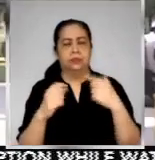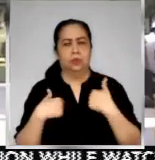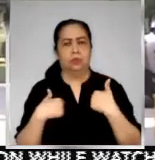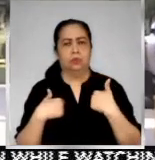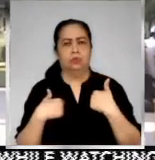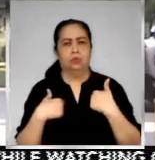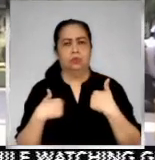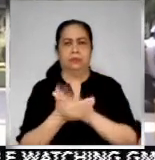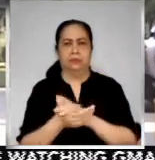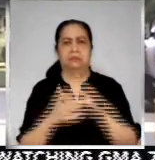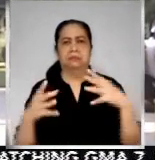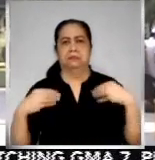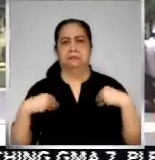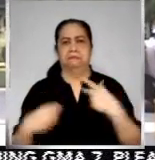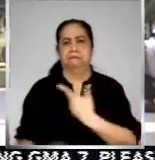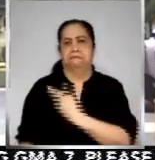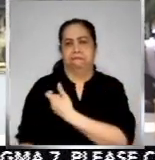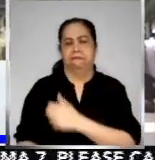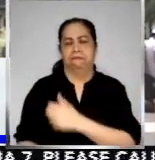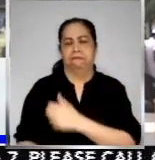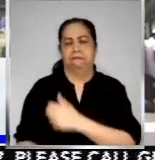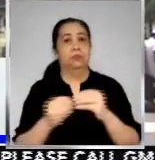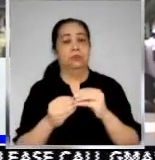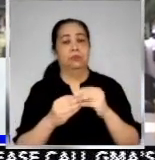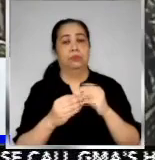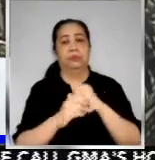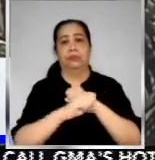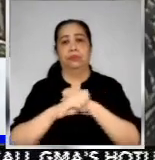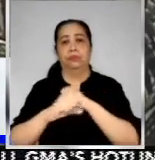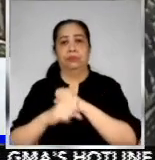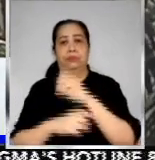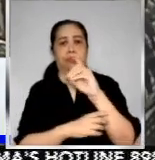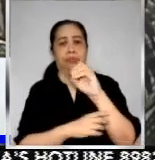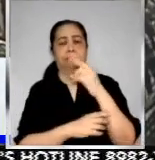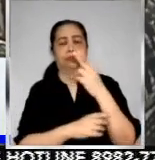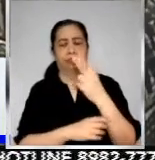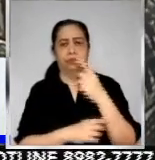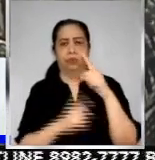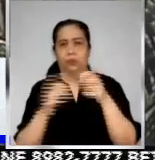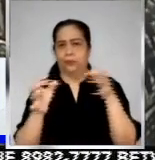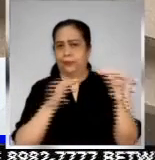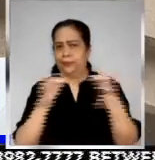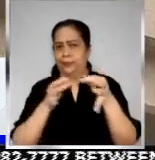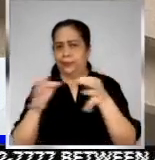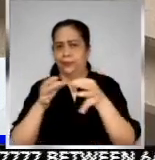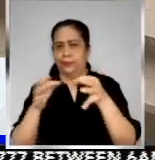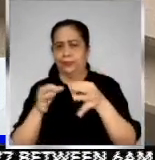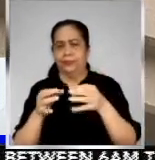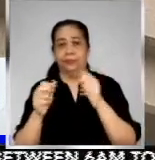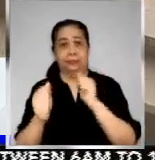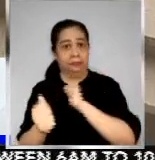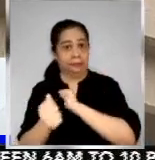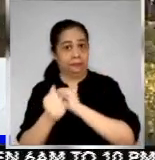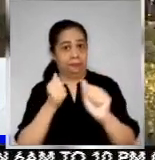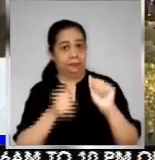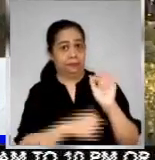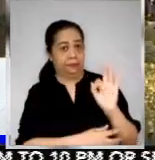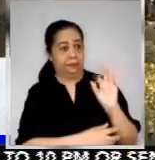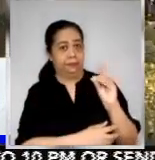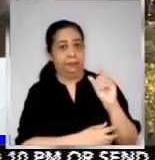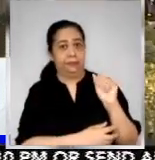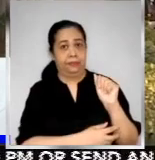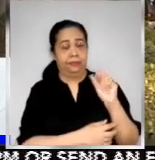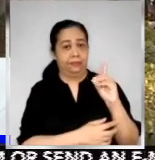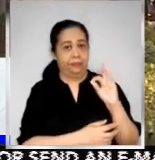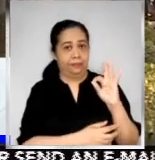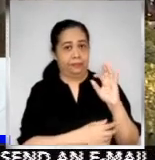rin yan. Palalawakin pa raw ng DOH ang information campaign para ipaliwanag na kung pasado sa Food and Drugs Administration at